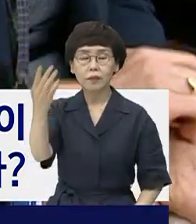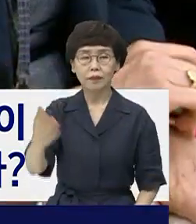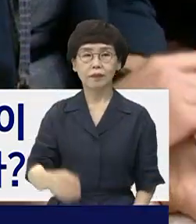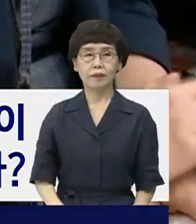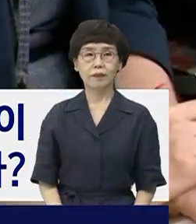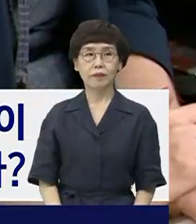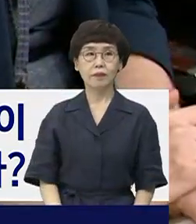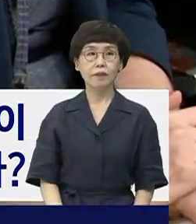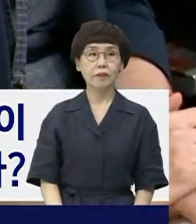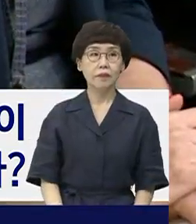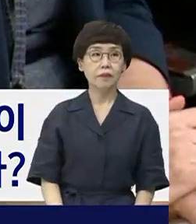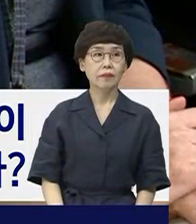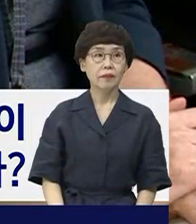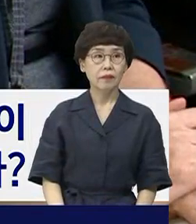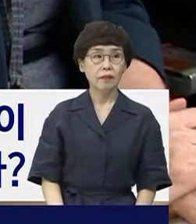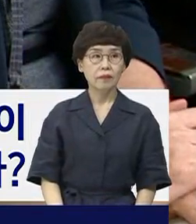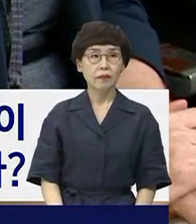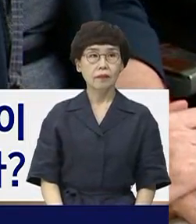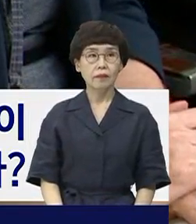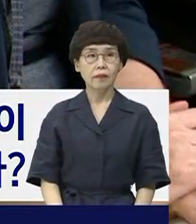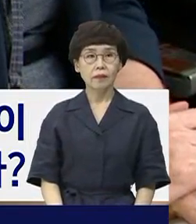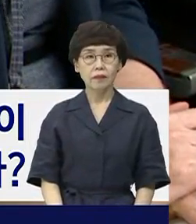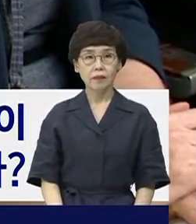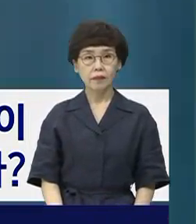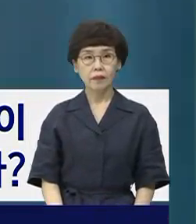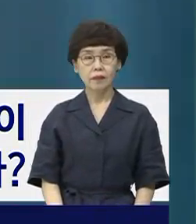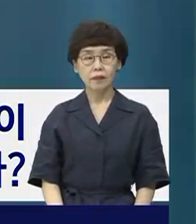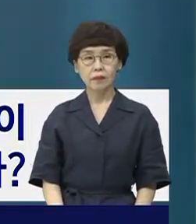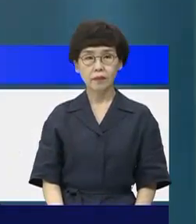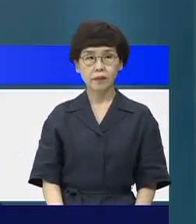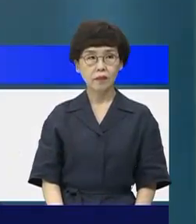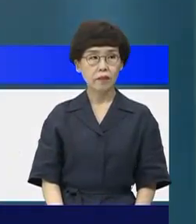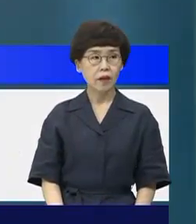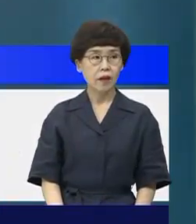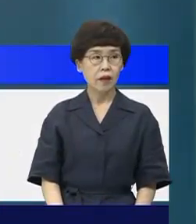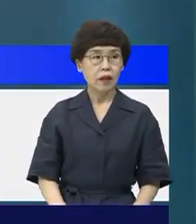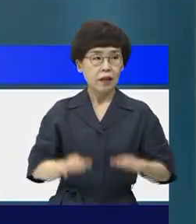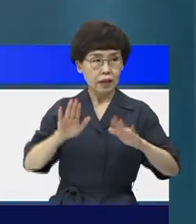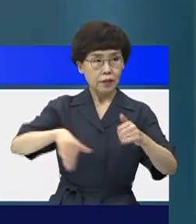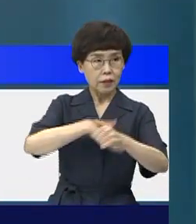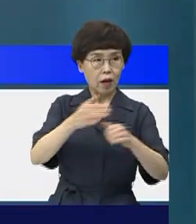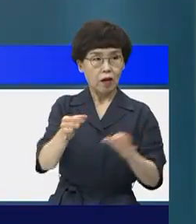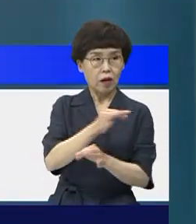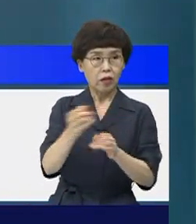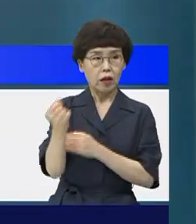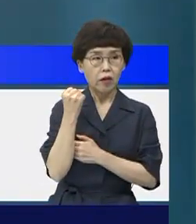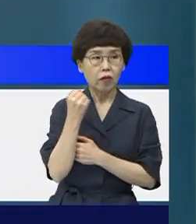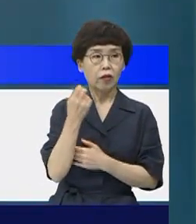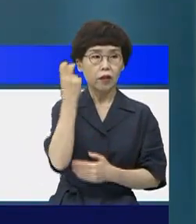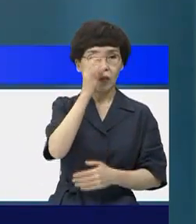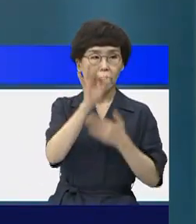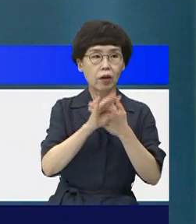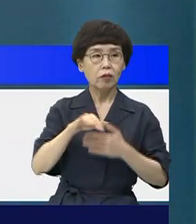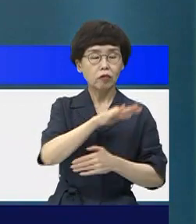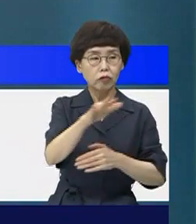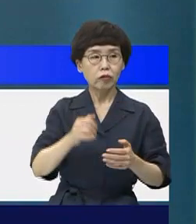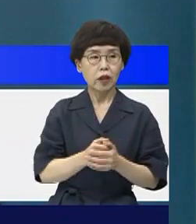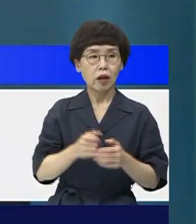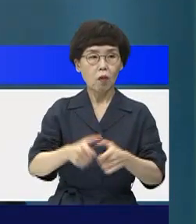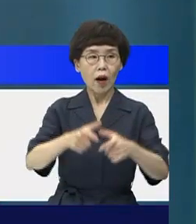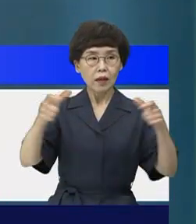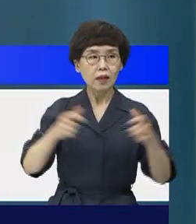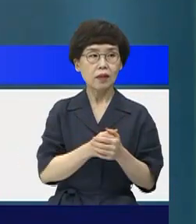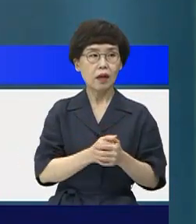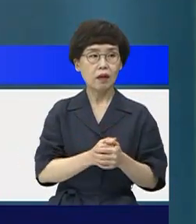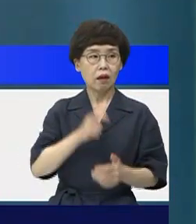slow hiring because the economy is slowing? So I think if you look at the strength of the current economy, you would conclude that where we are